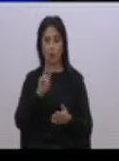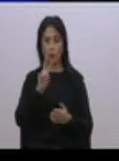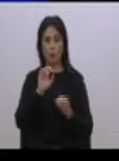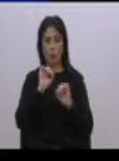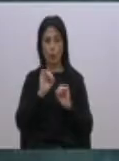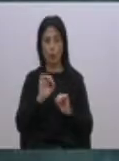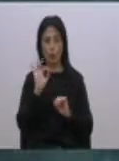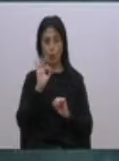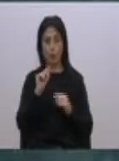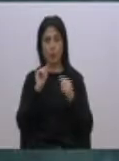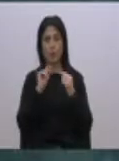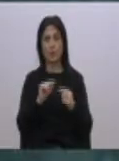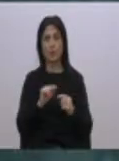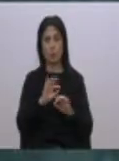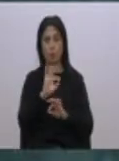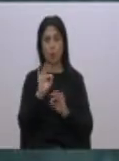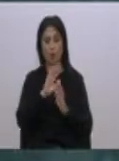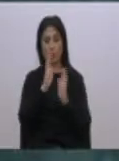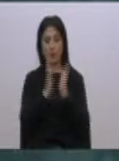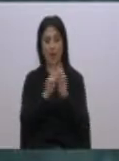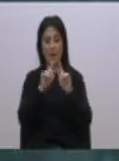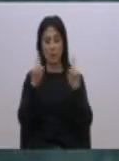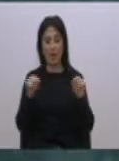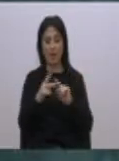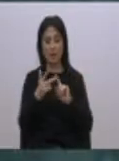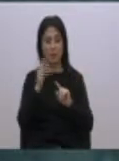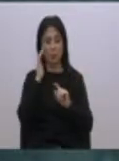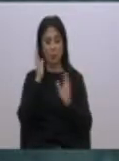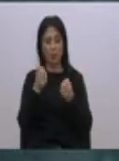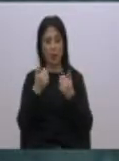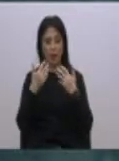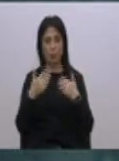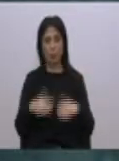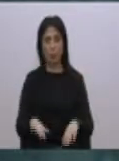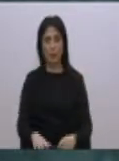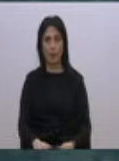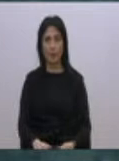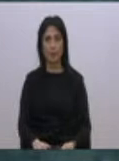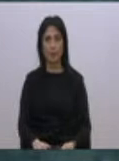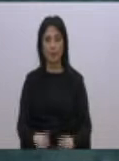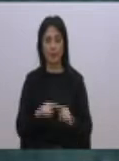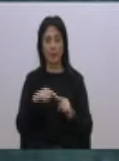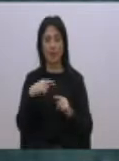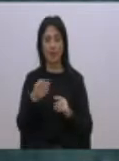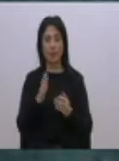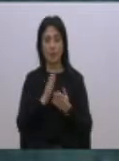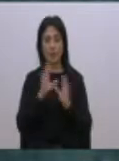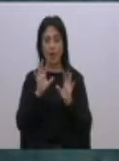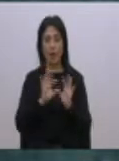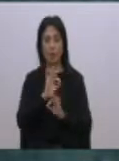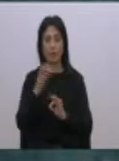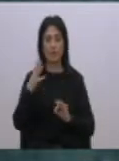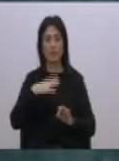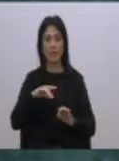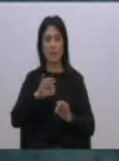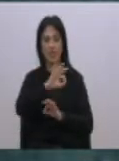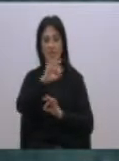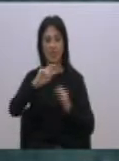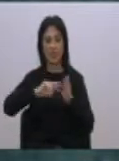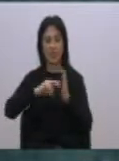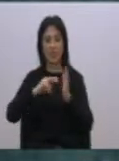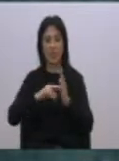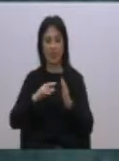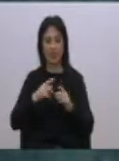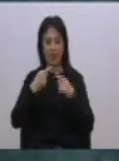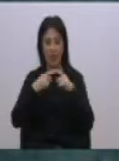Otmosdarul მომხრე nu licii neamdegi, proiectul client pachete, mesaj mosmenit migrebulia. Șemdegi gahlat, canonii proiecte, sakartvelos sivrcis dagegmarebis,